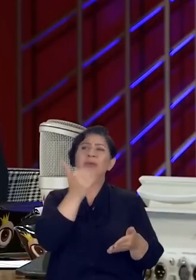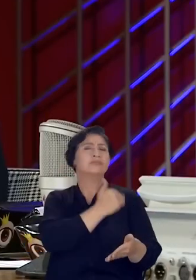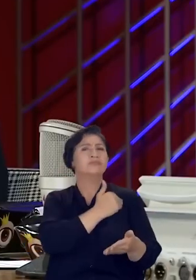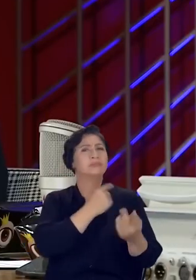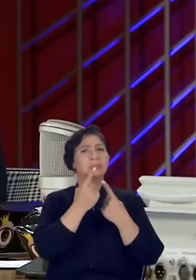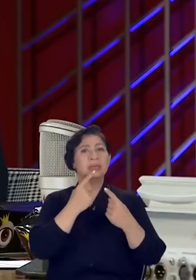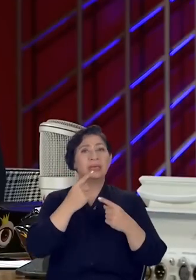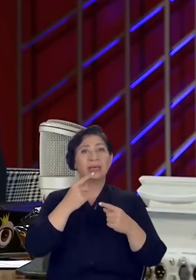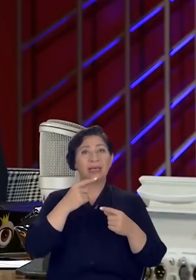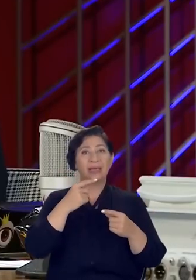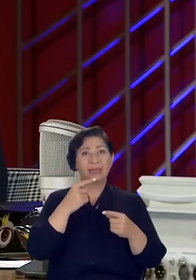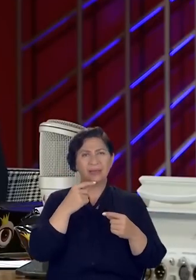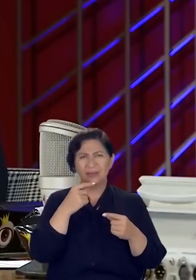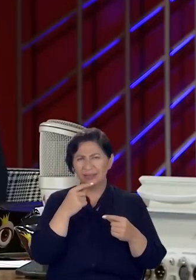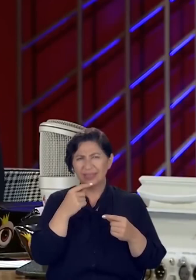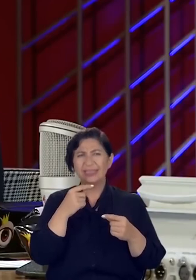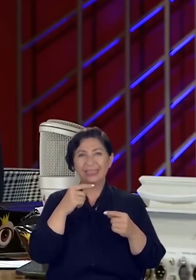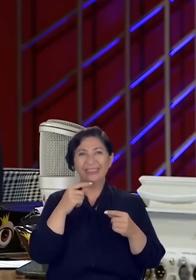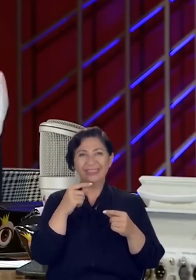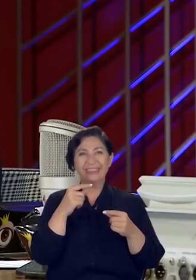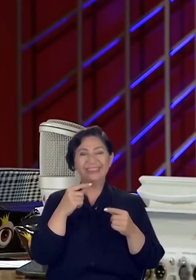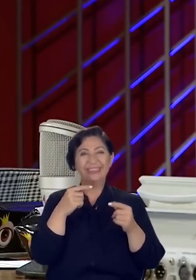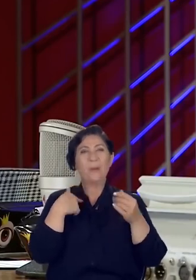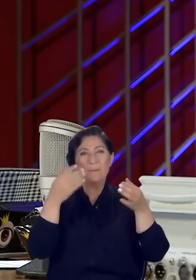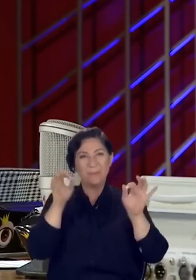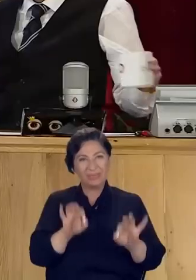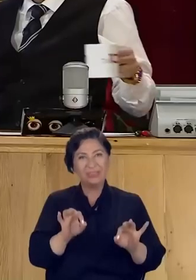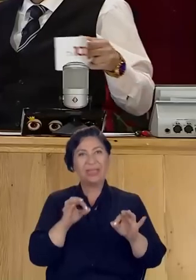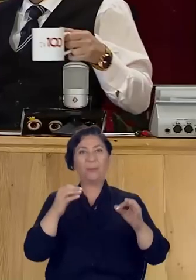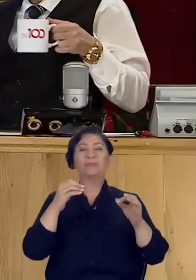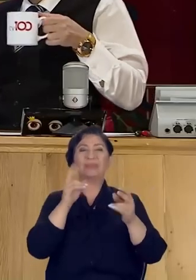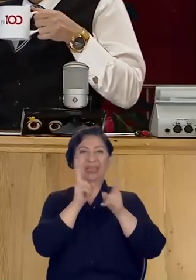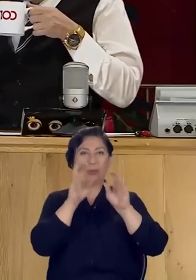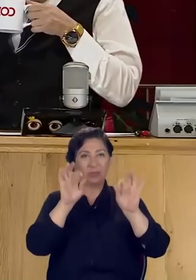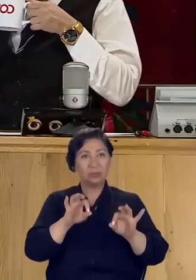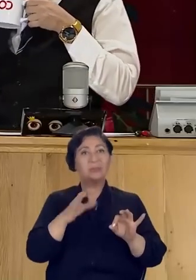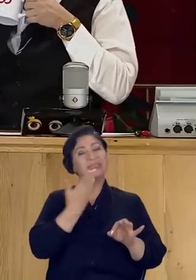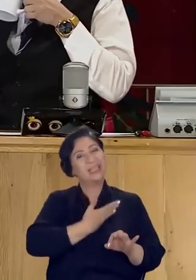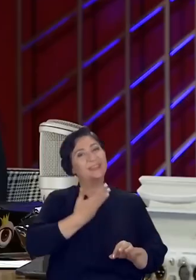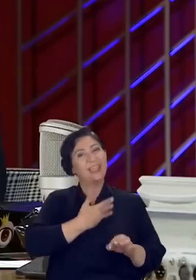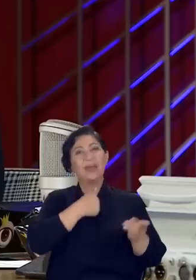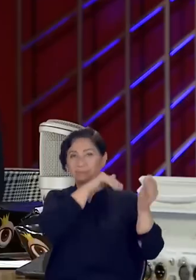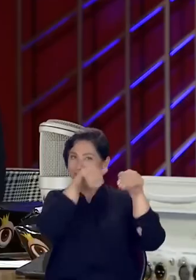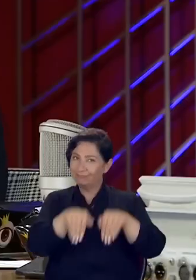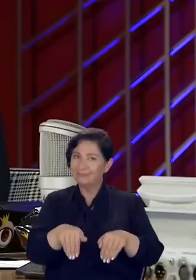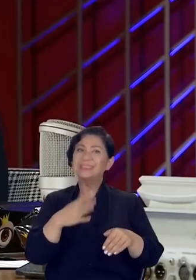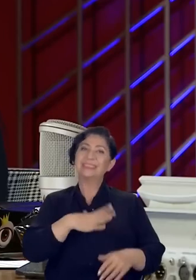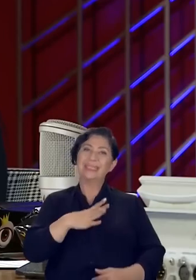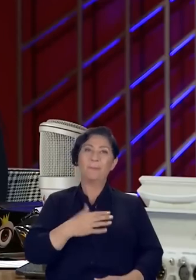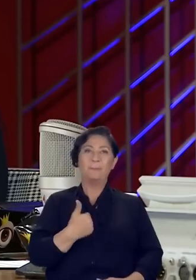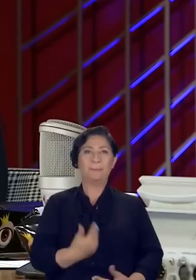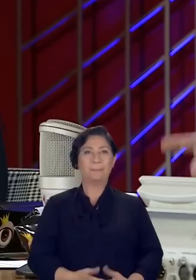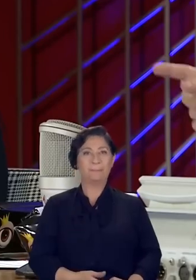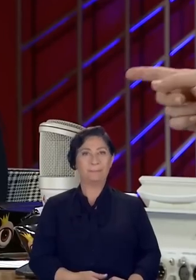isterseniz. Önümüzdeki sezon stand-up'a başlayacağım tekrar. Söyleyemesem de başlayacağım yani. Stand-up'a başlayacağım. Seve seve sizin sahnenizden de geçmek